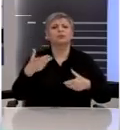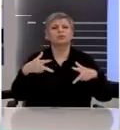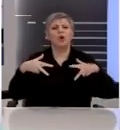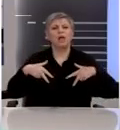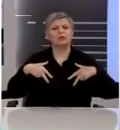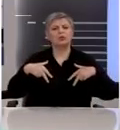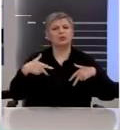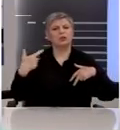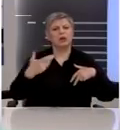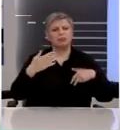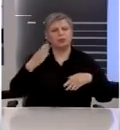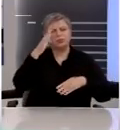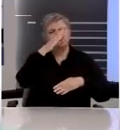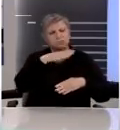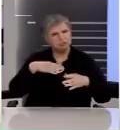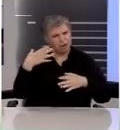δομή?